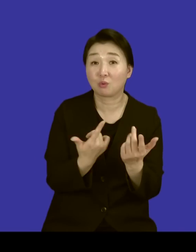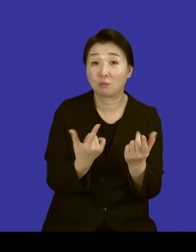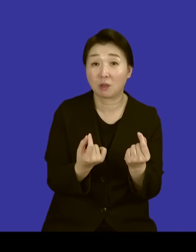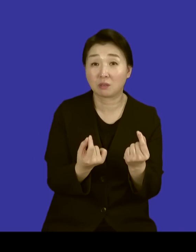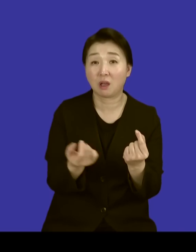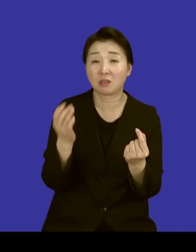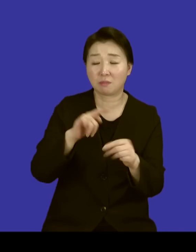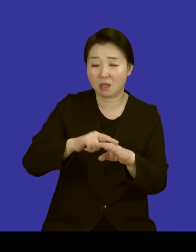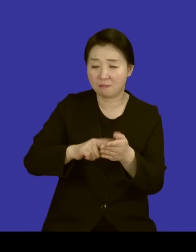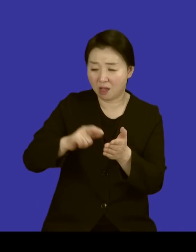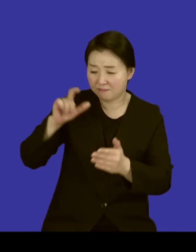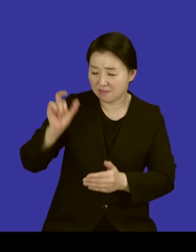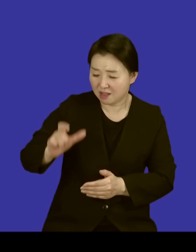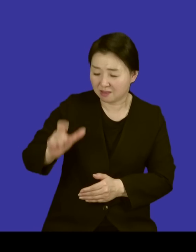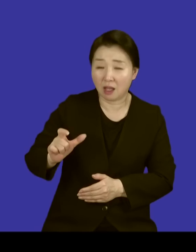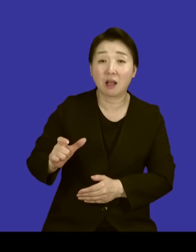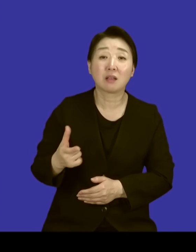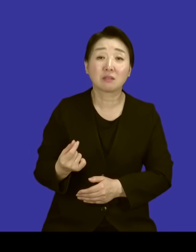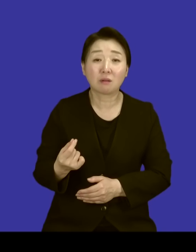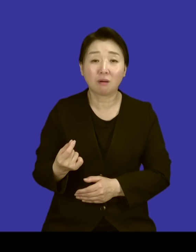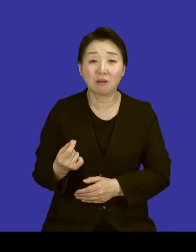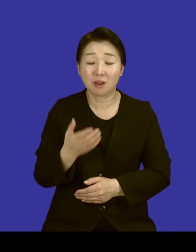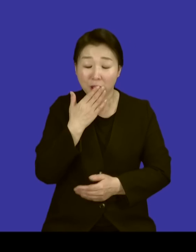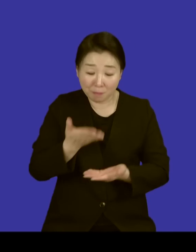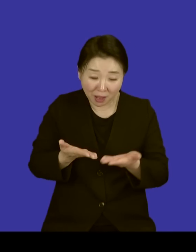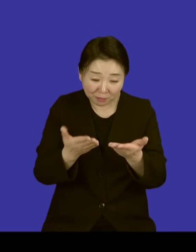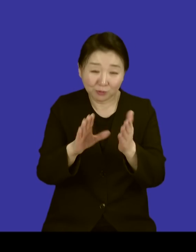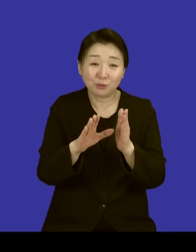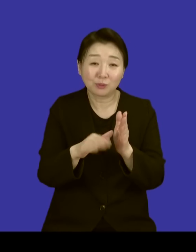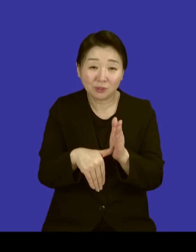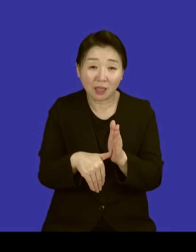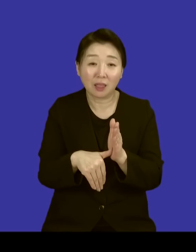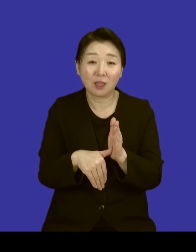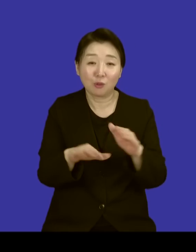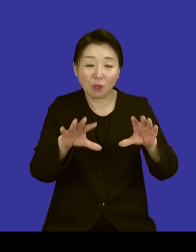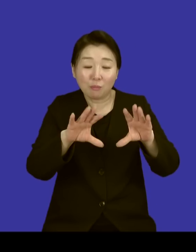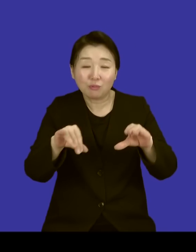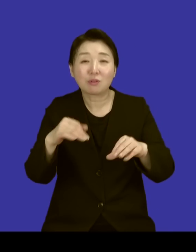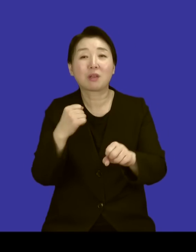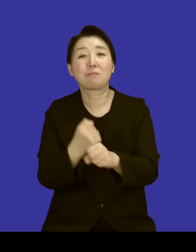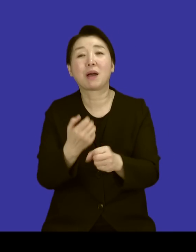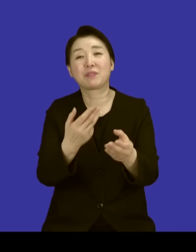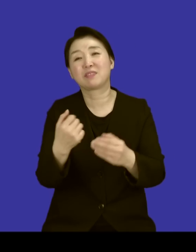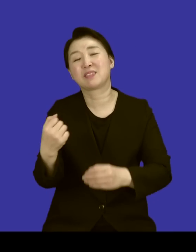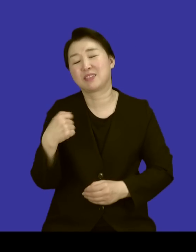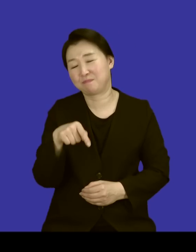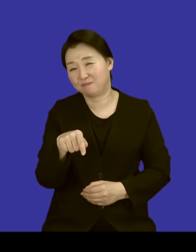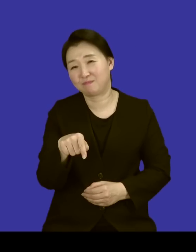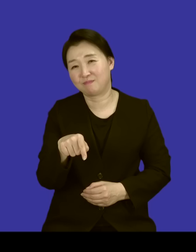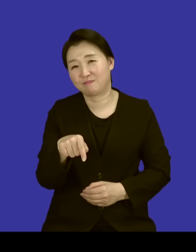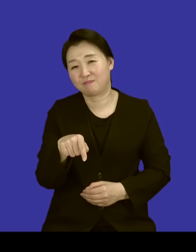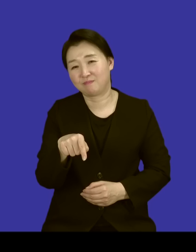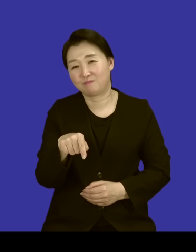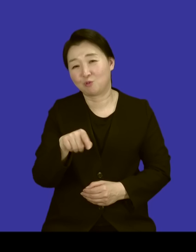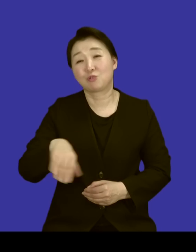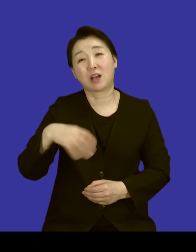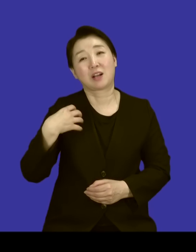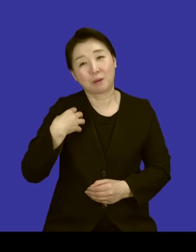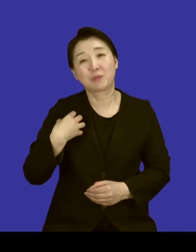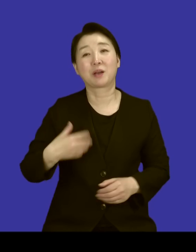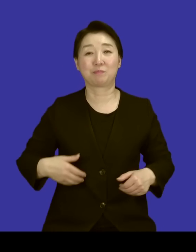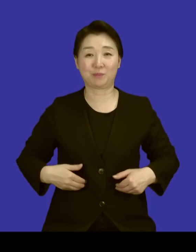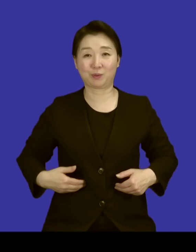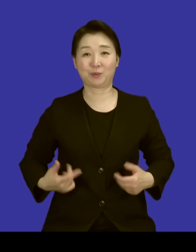중요하지만 그렇게 딱딱하게 굳어진 마음에 밥 한 끼 드리면서 그게 부드러워지게 만드는 그 일도 그럼요. 우리가 감당해야 될